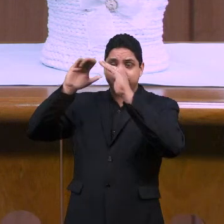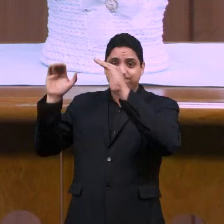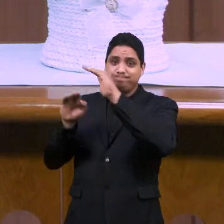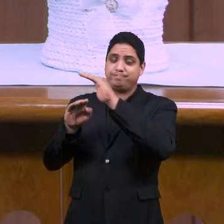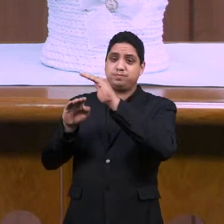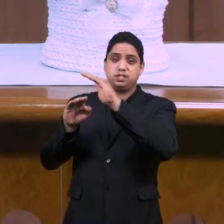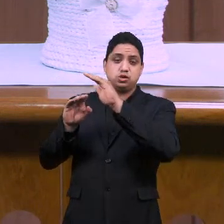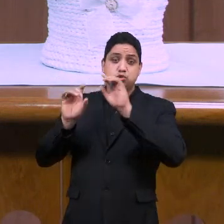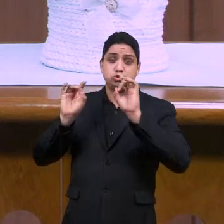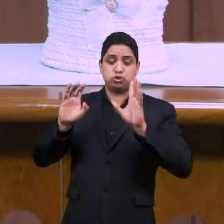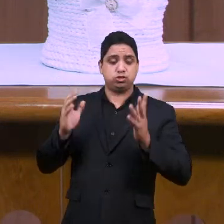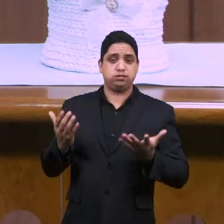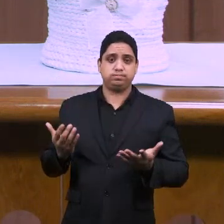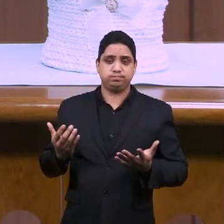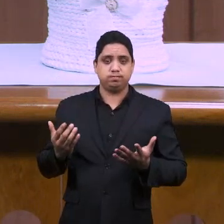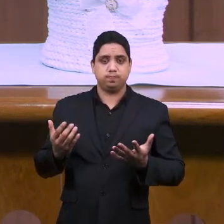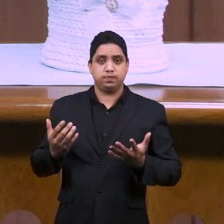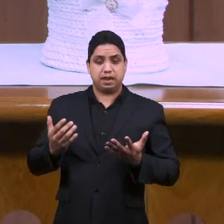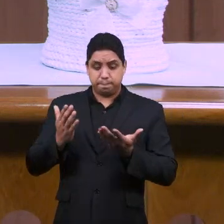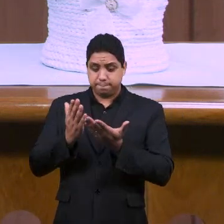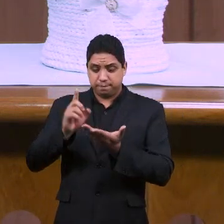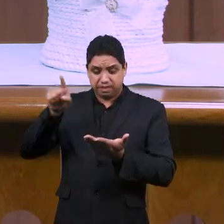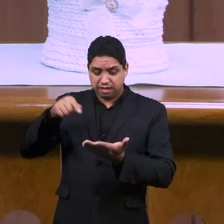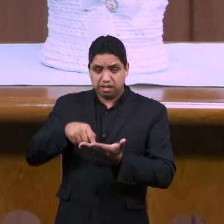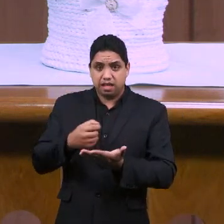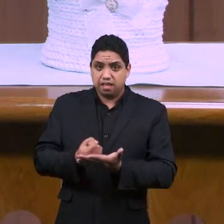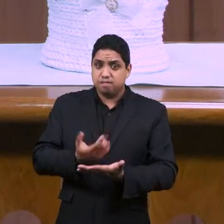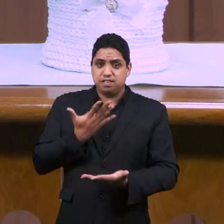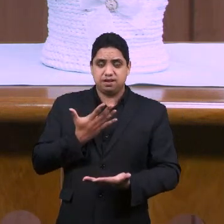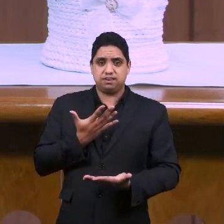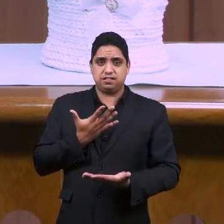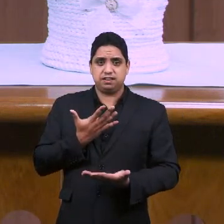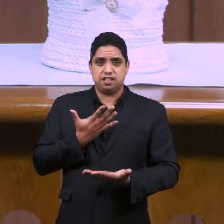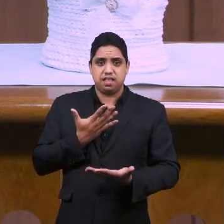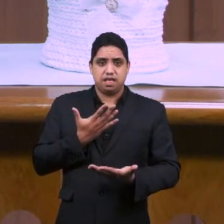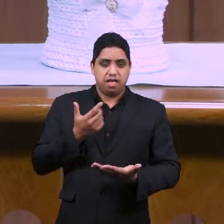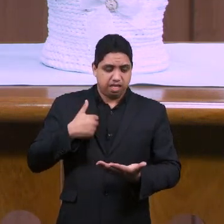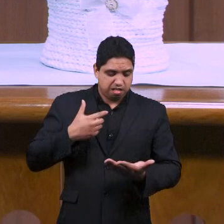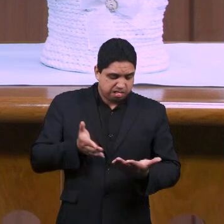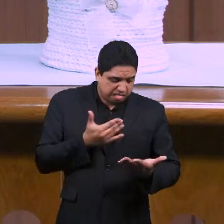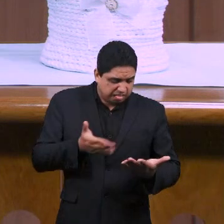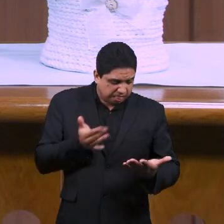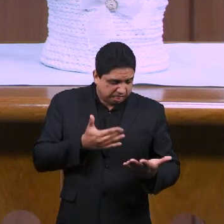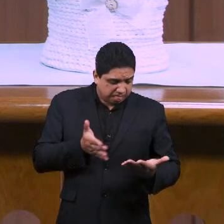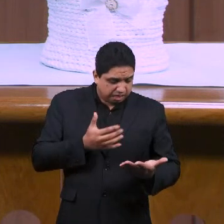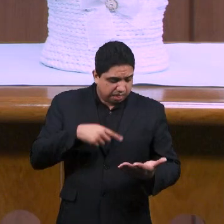parole révélée. Parce que ah,